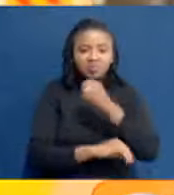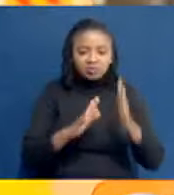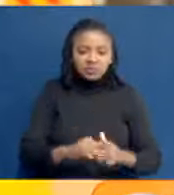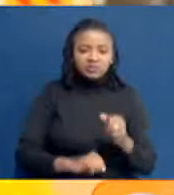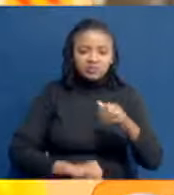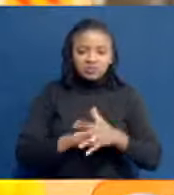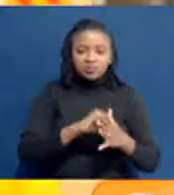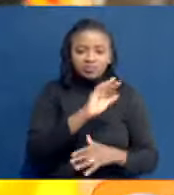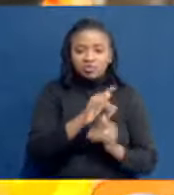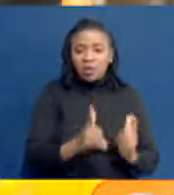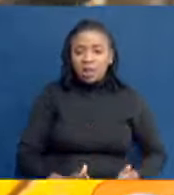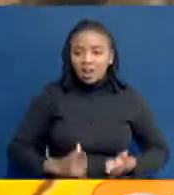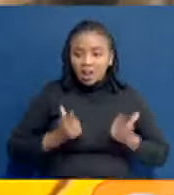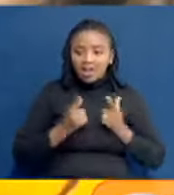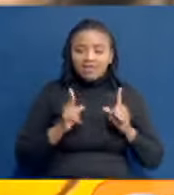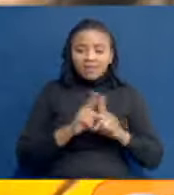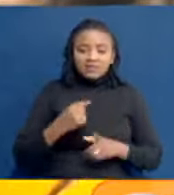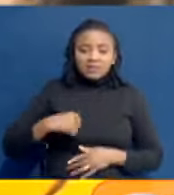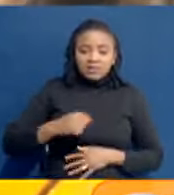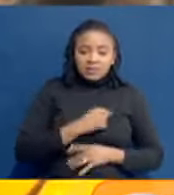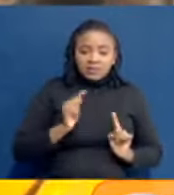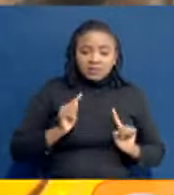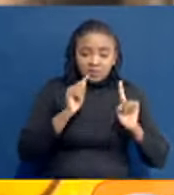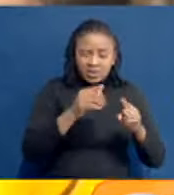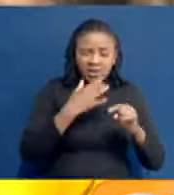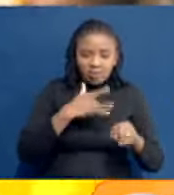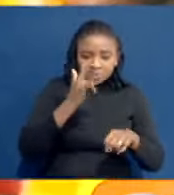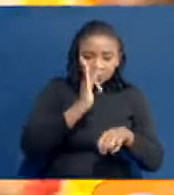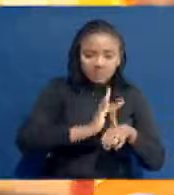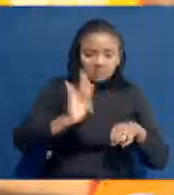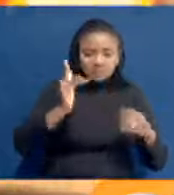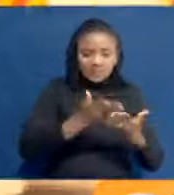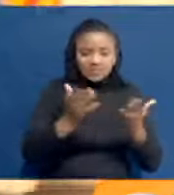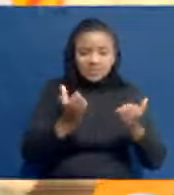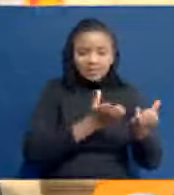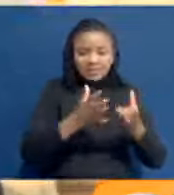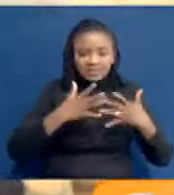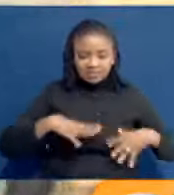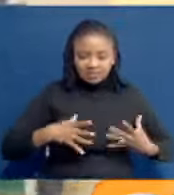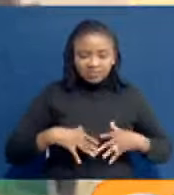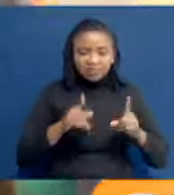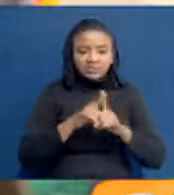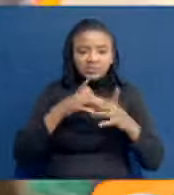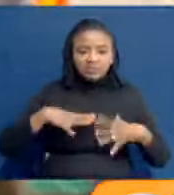hapa kuhamasisha wafanyabiashara na wafanyikazi wa hapa Mbale kwamba